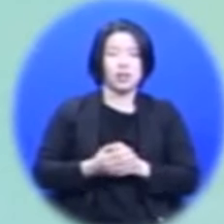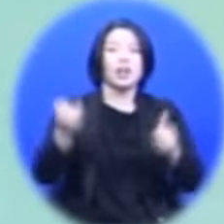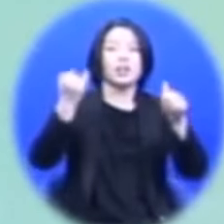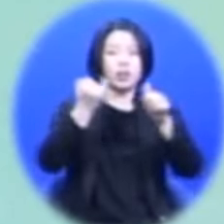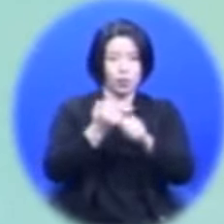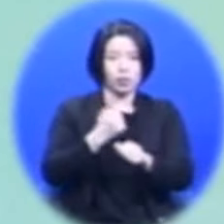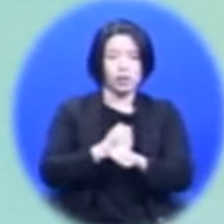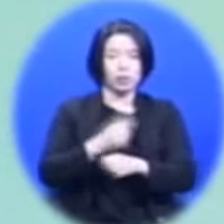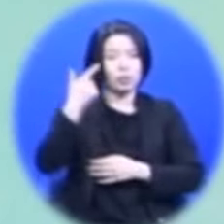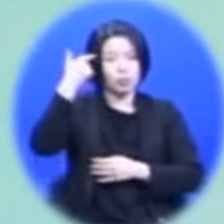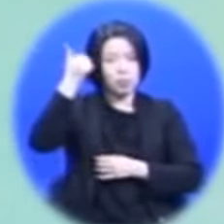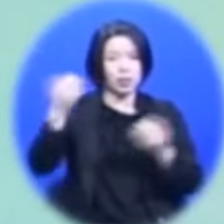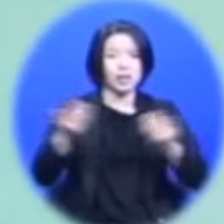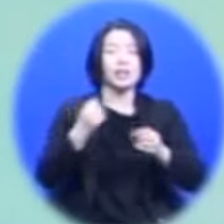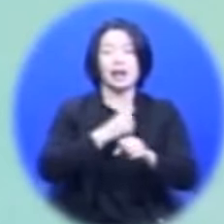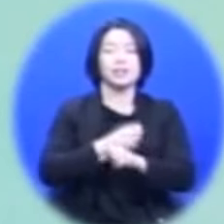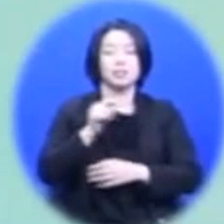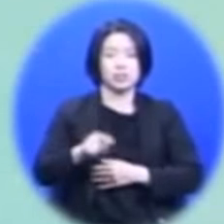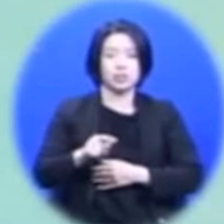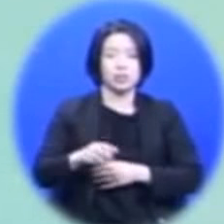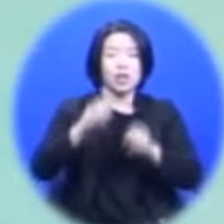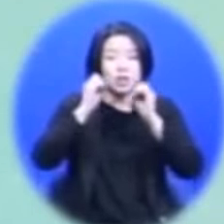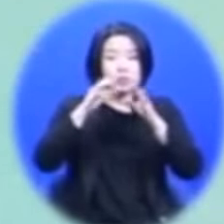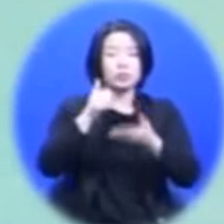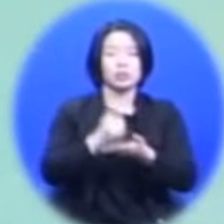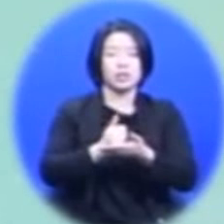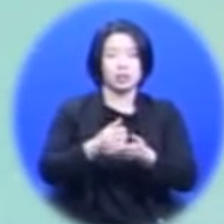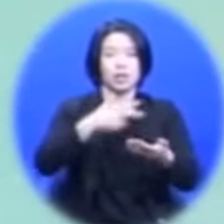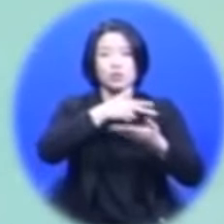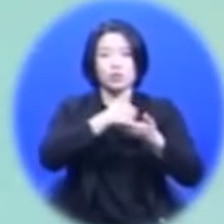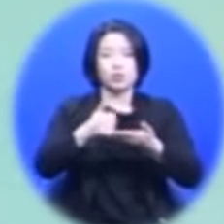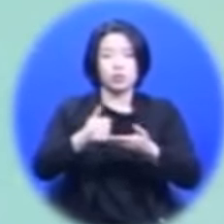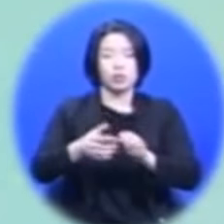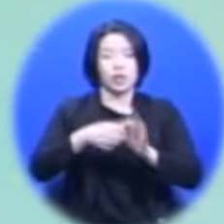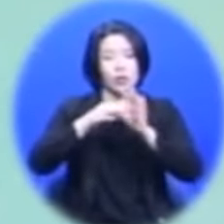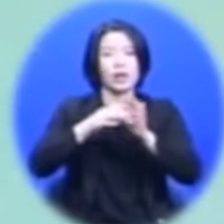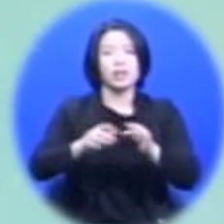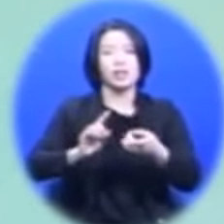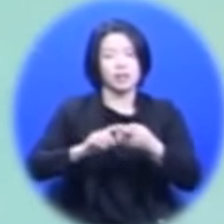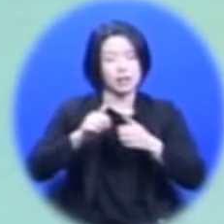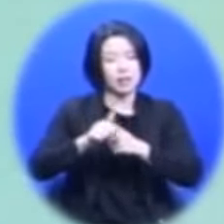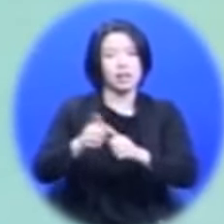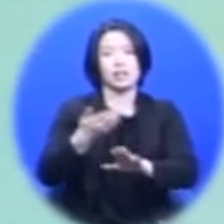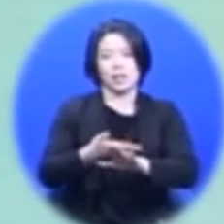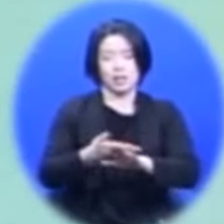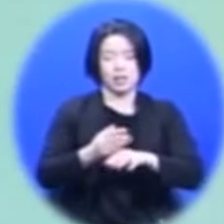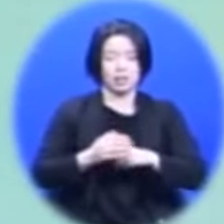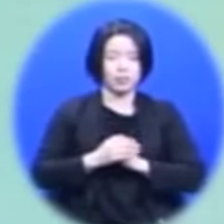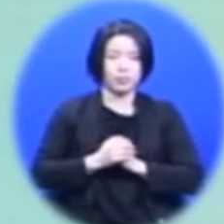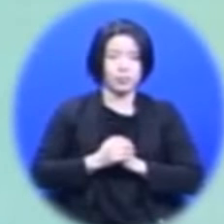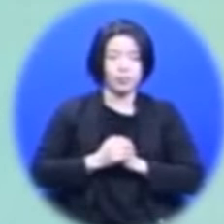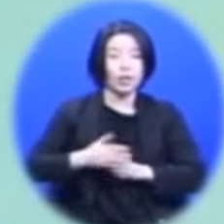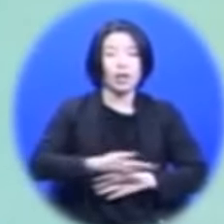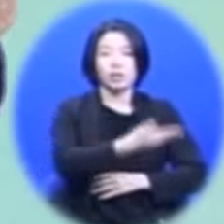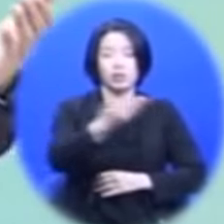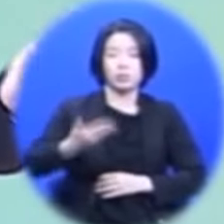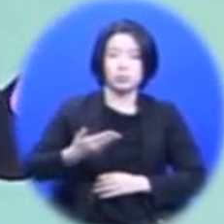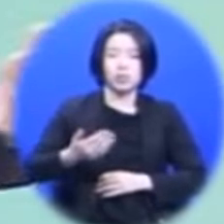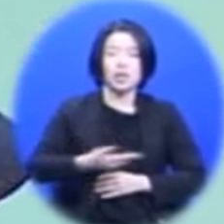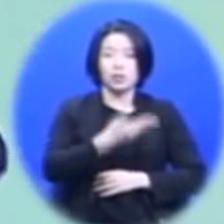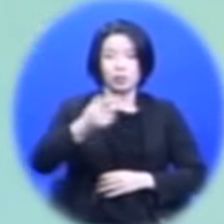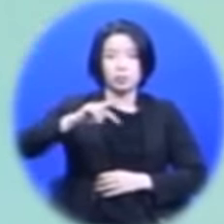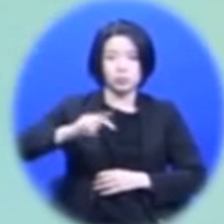결혼하고 목회하는 것은 전도사님과 주님과의 관계에 달려있는 것입니다. 여러분,